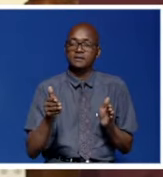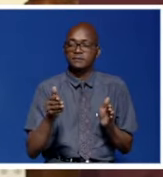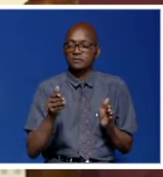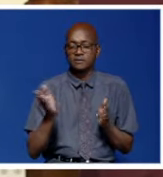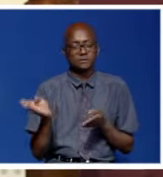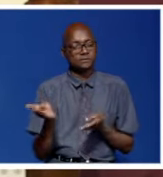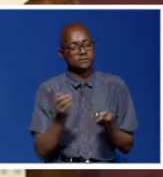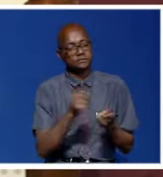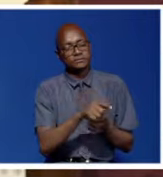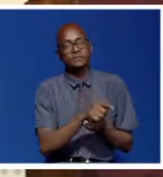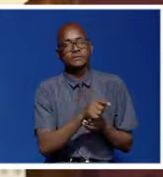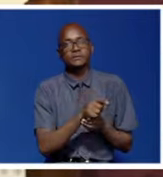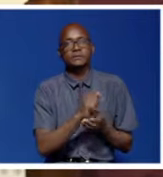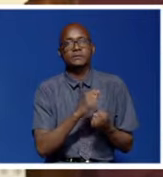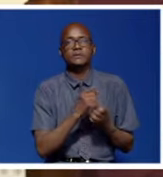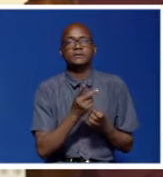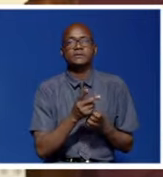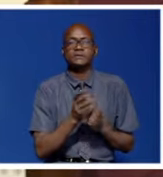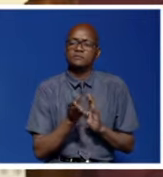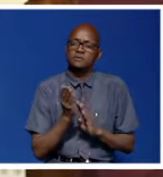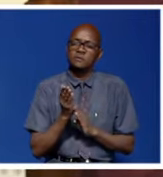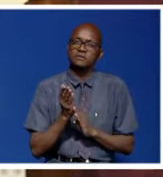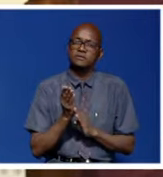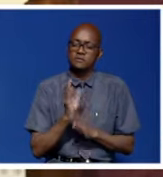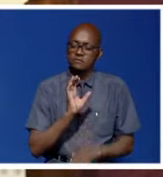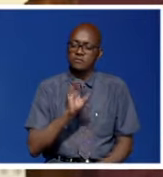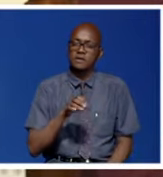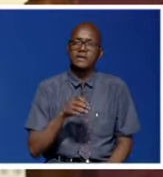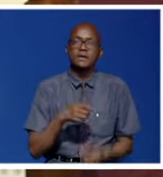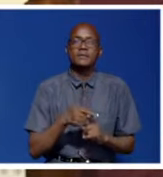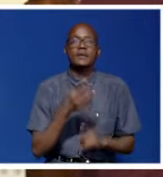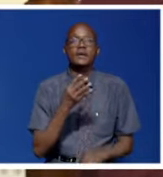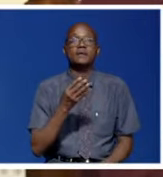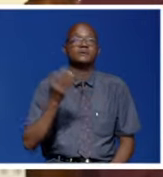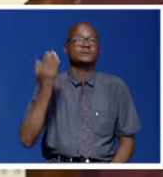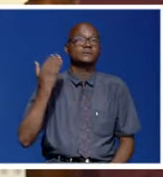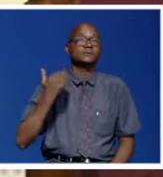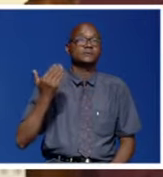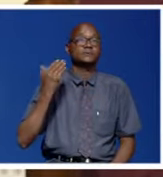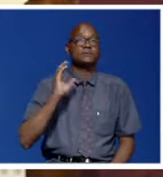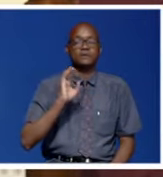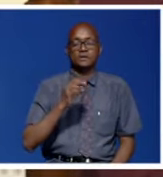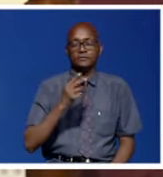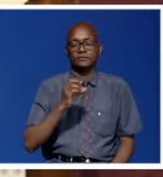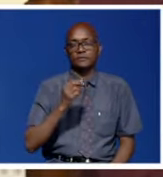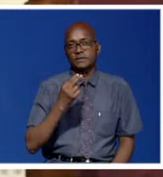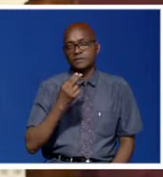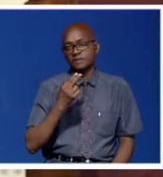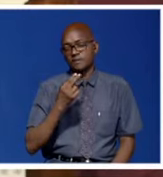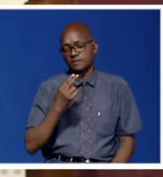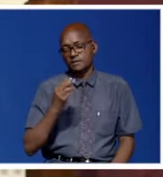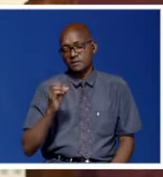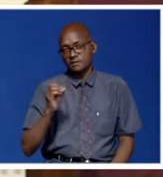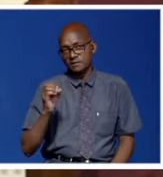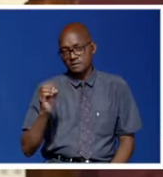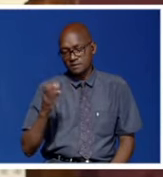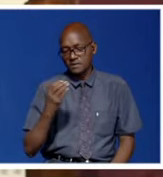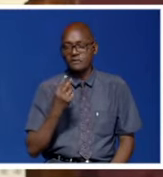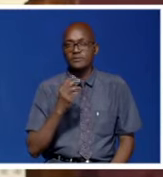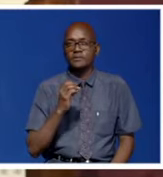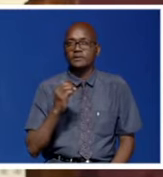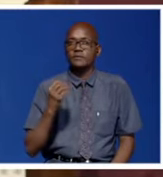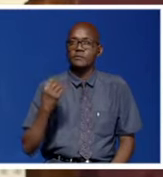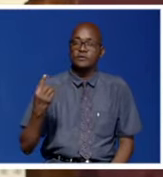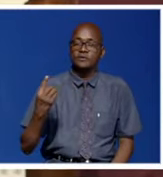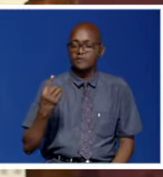haya. Mwanzoni tulikuwa tunaona wagonjwa kwa mwaka walikuwa 400, zamani hizo za miaka 2000, 2001, 2003 walikuwa sio wengi